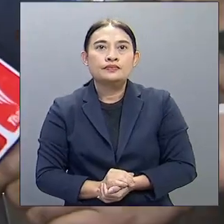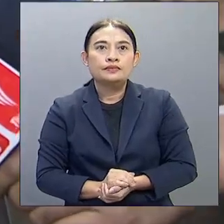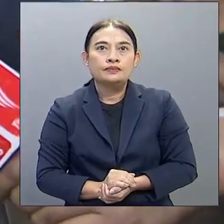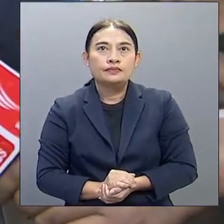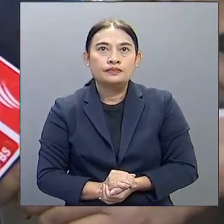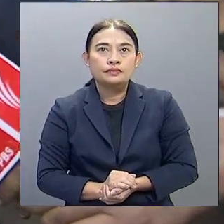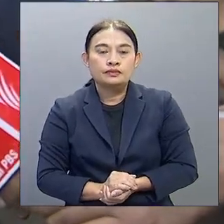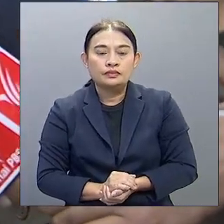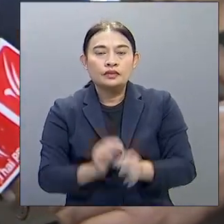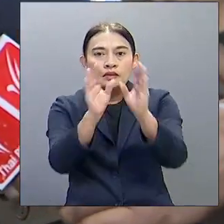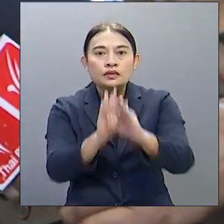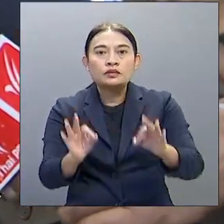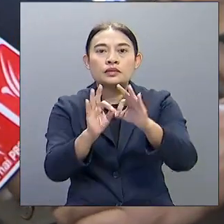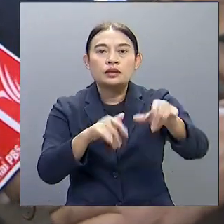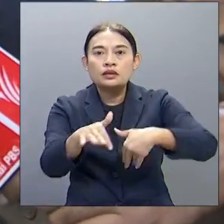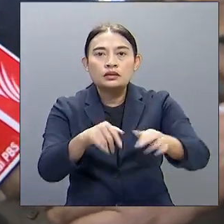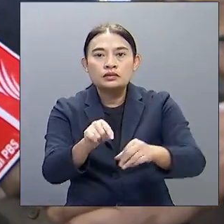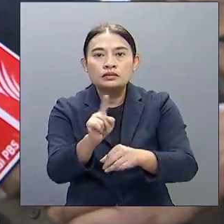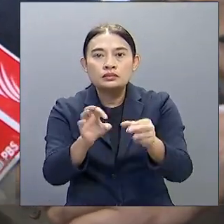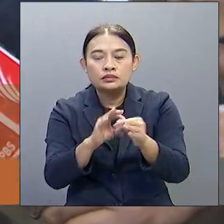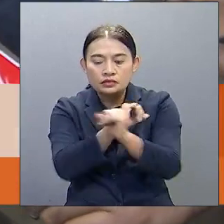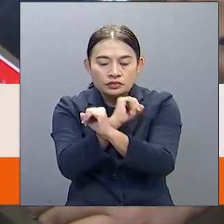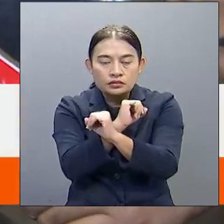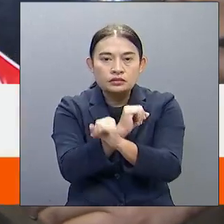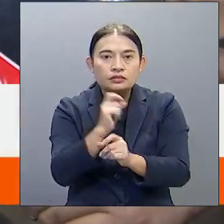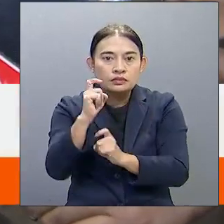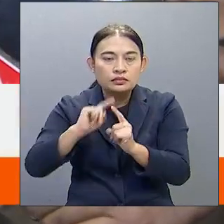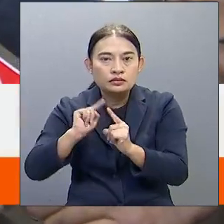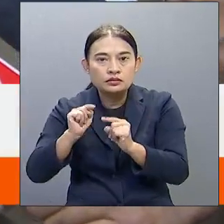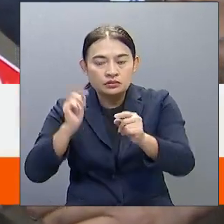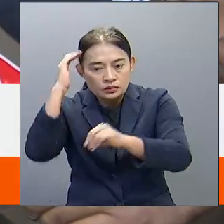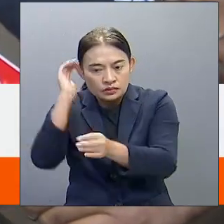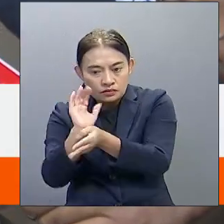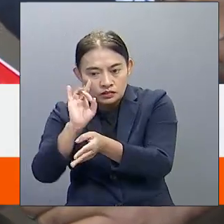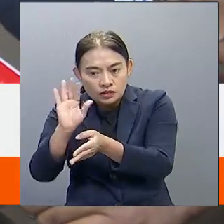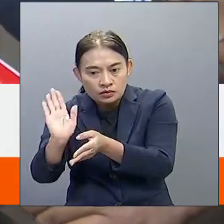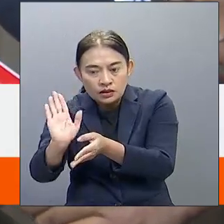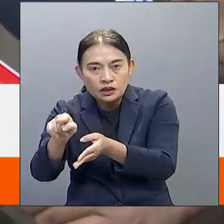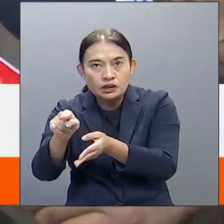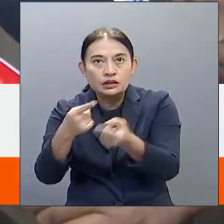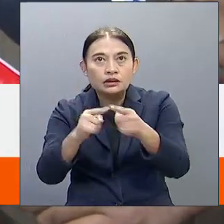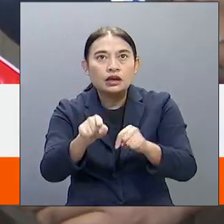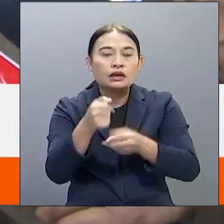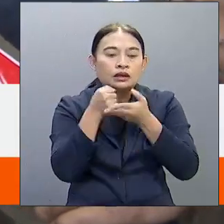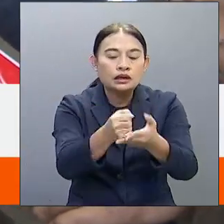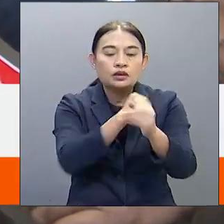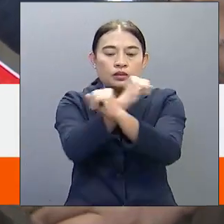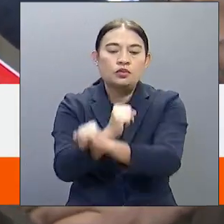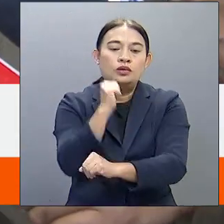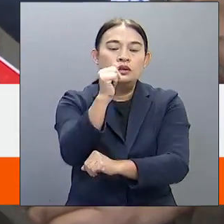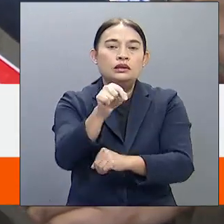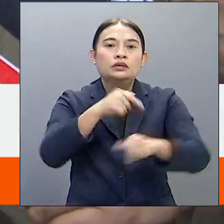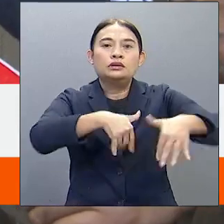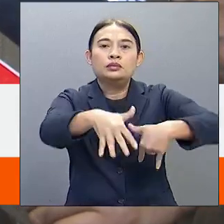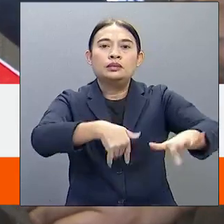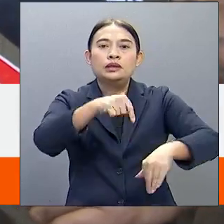หูตาของพี่น้องประชาชนการลดอาชญากรรมเนี่ยไม่ใช่ตำรวจนะครับผมพูดเสมอว่าการลดอาชญากรรมได้ที่ดีที่สุดคือการมีพี่น้องประชาช